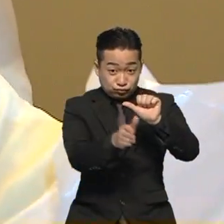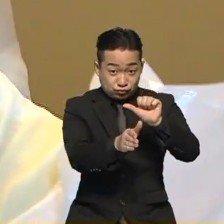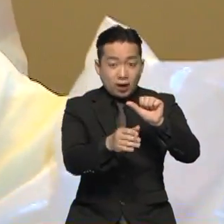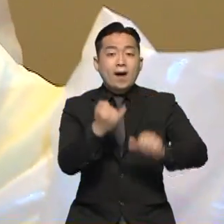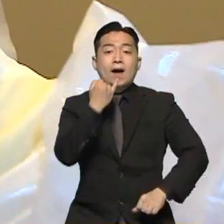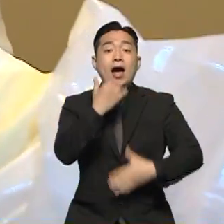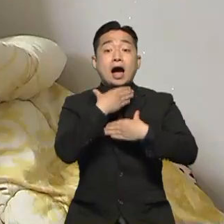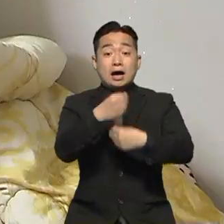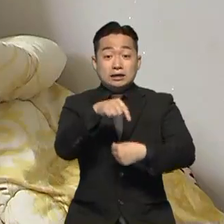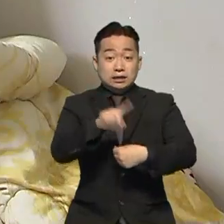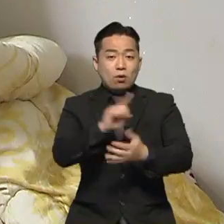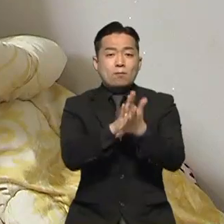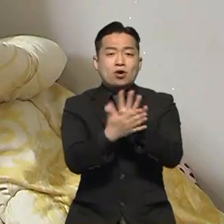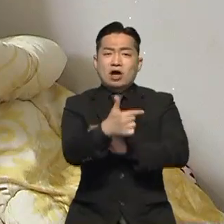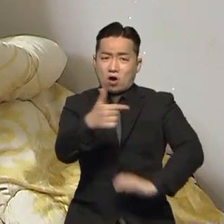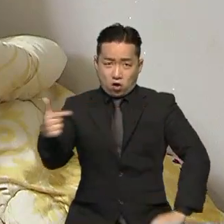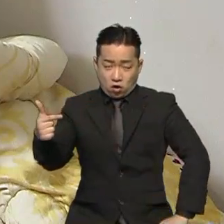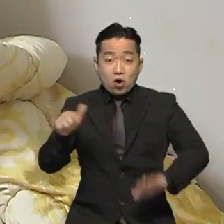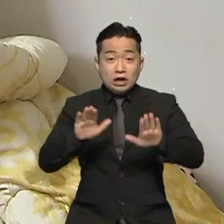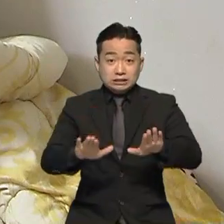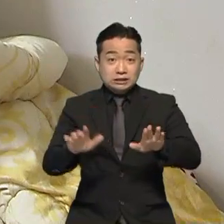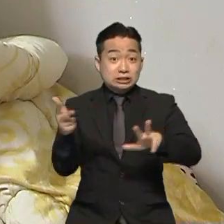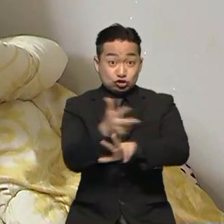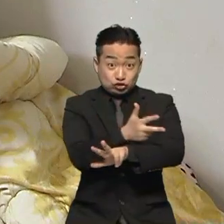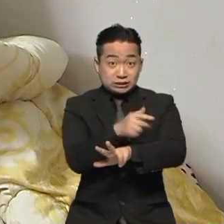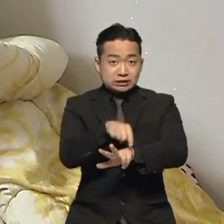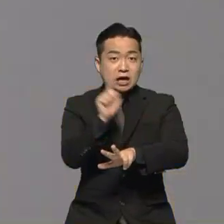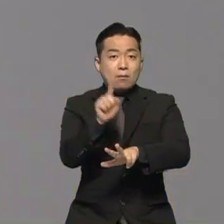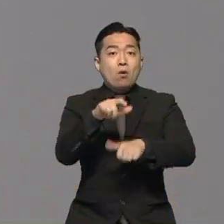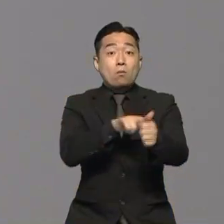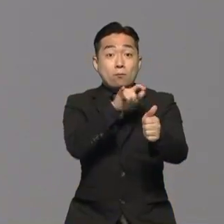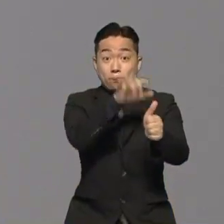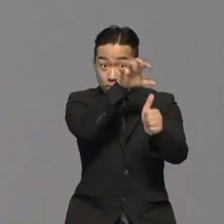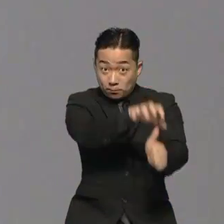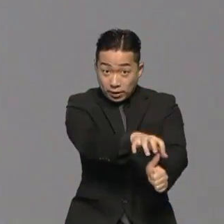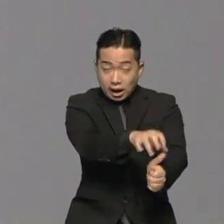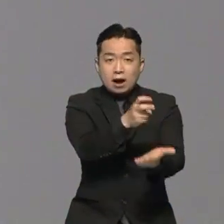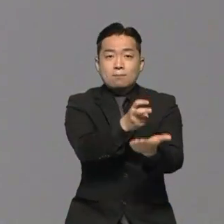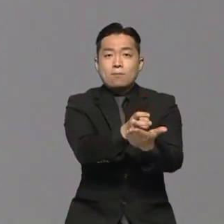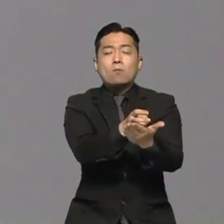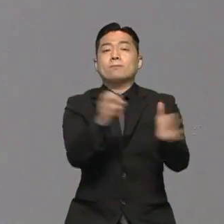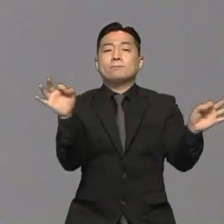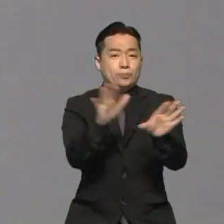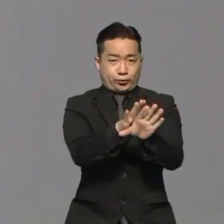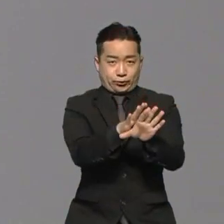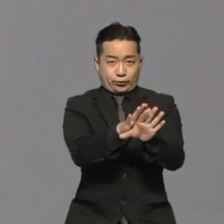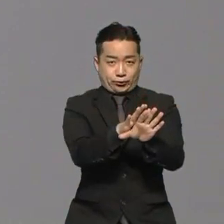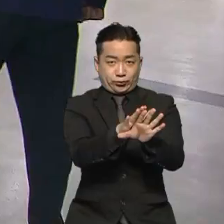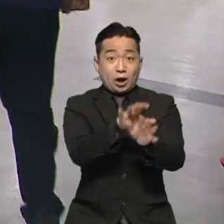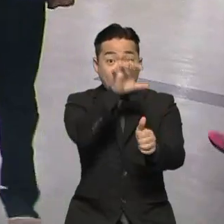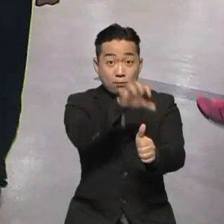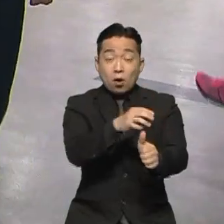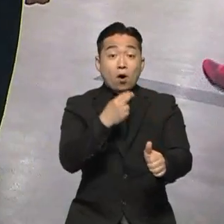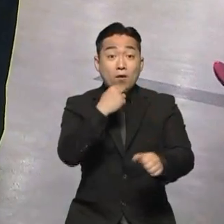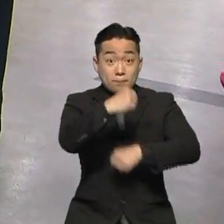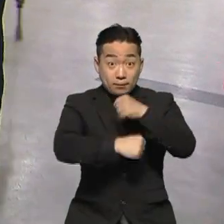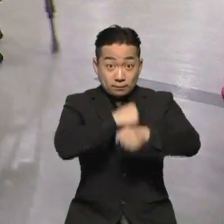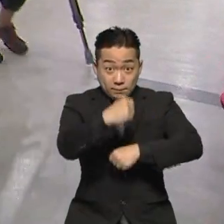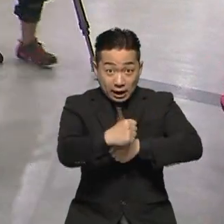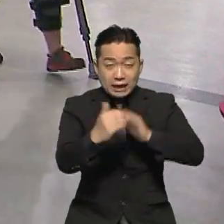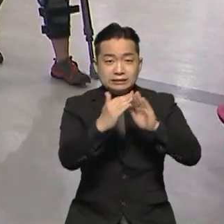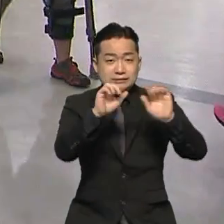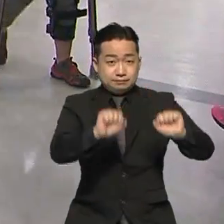변화가 생깁니다. 우선 현행 일주일인 확진자 격리 의무가 폐지됩니다. 격리 의무가 사라지면 재택치료